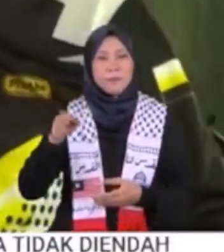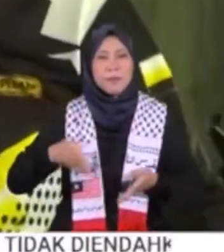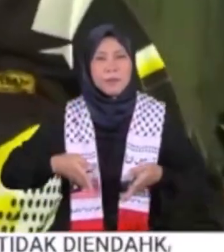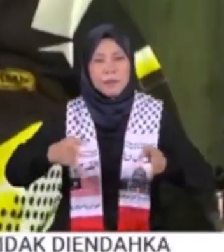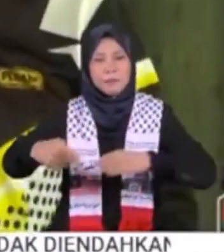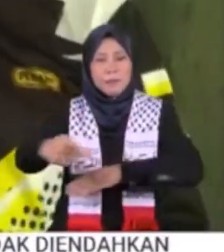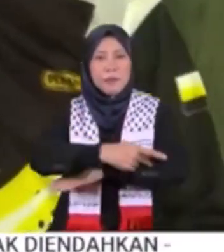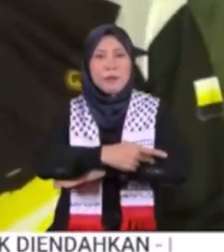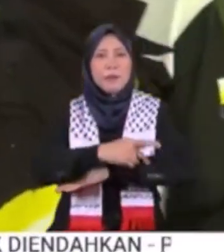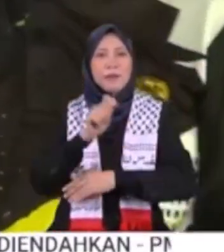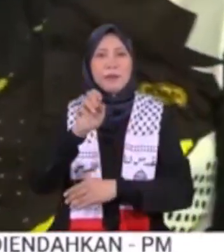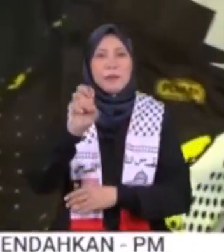Padang tembak Ipoh